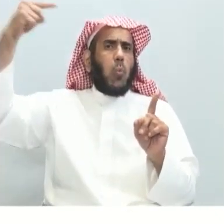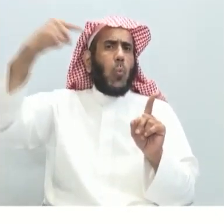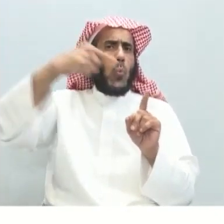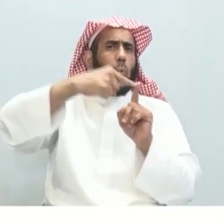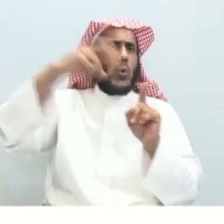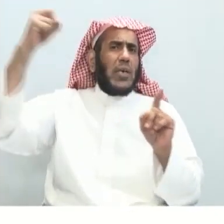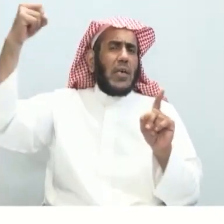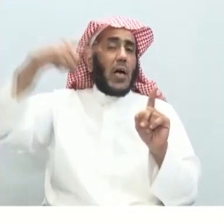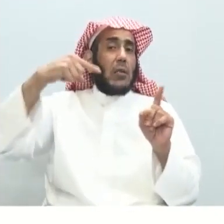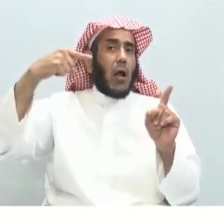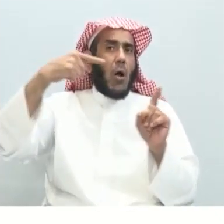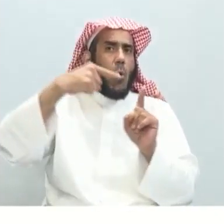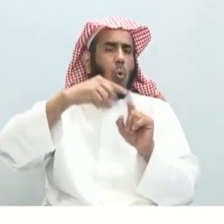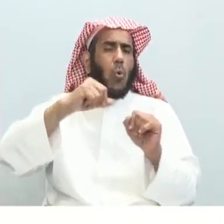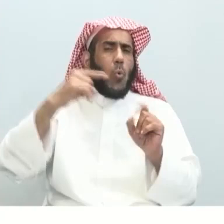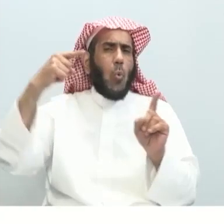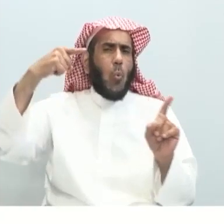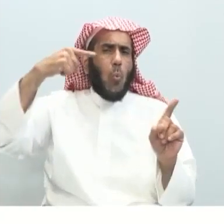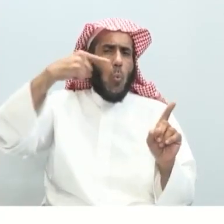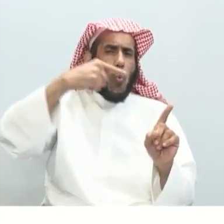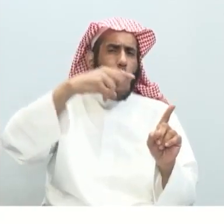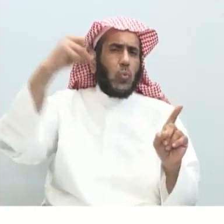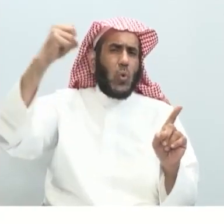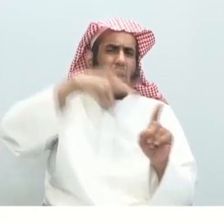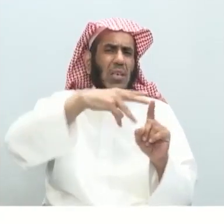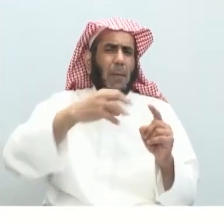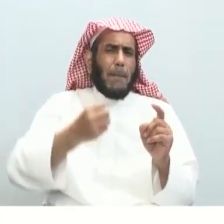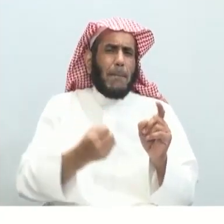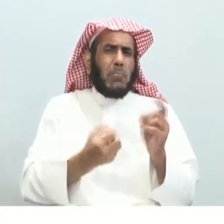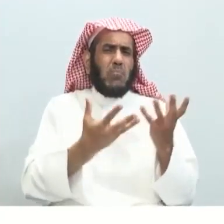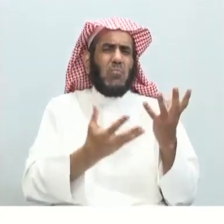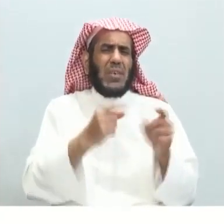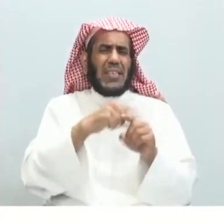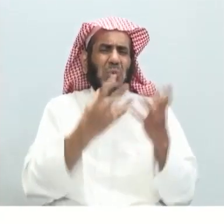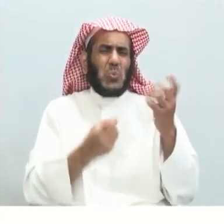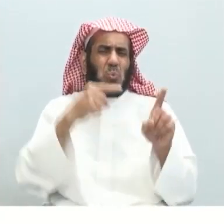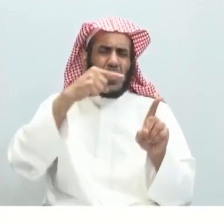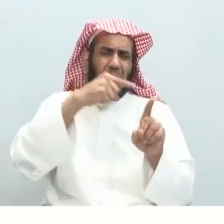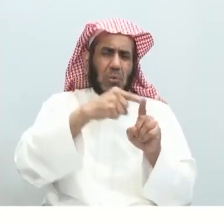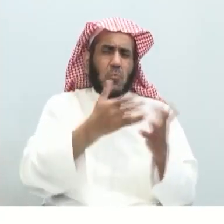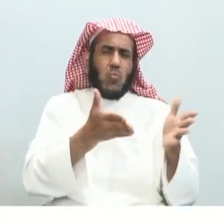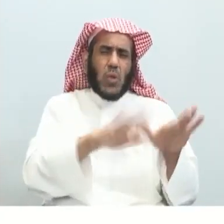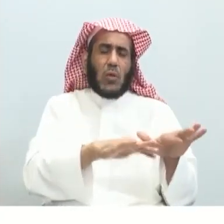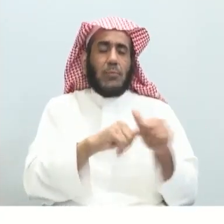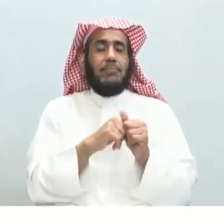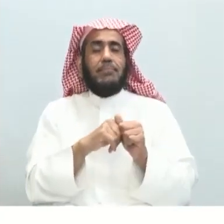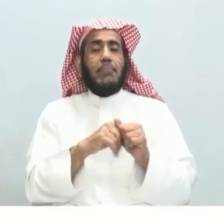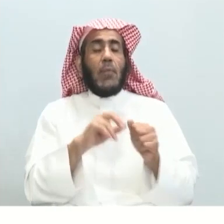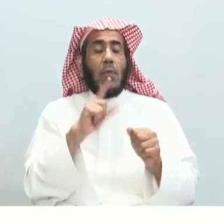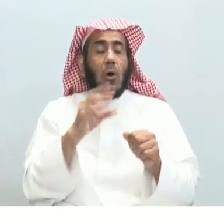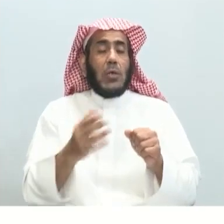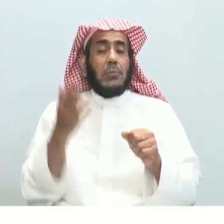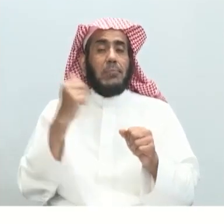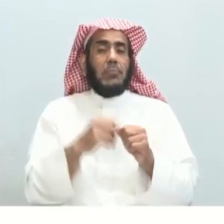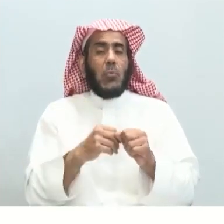احسنتم ادركه ولحقه شعله من نار حتى تصيبه وتقتله في قوله جل